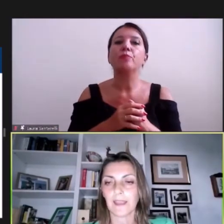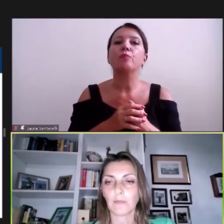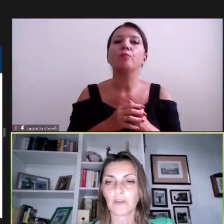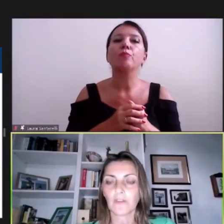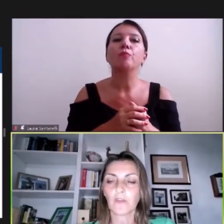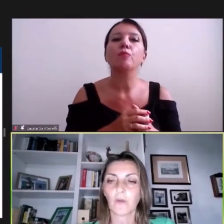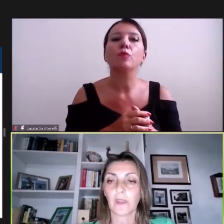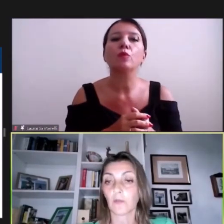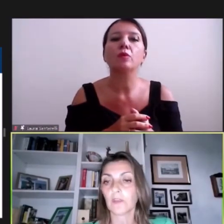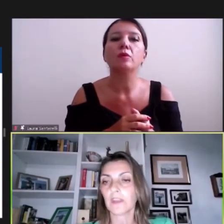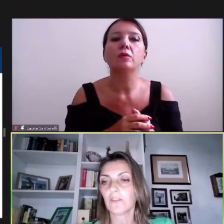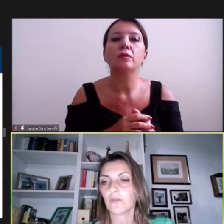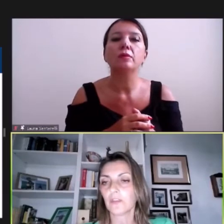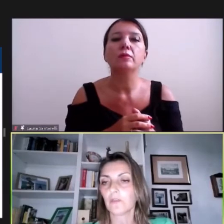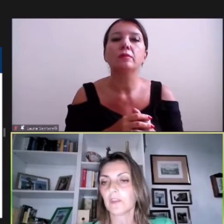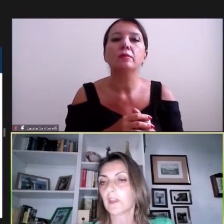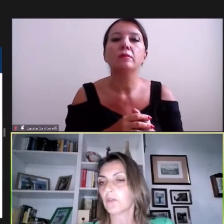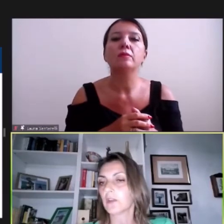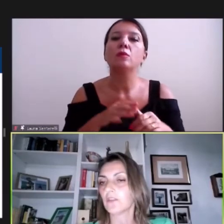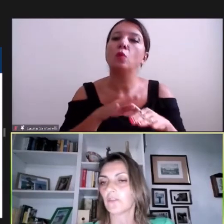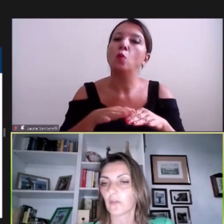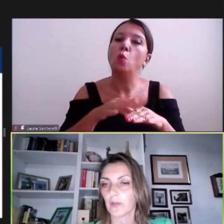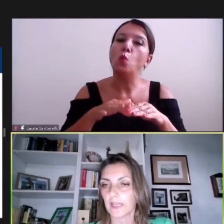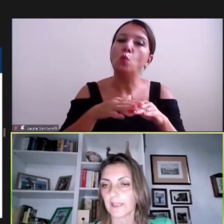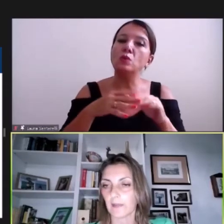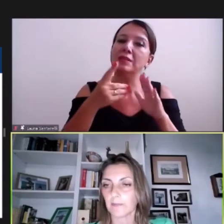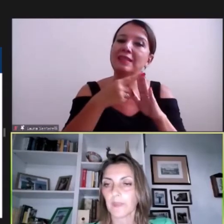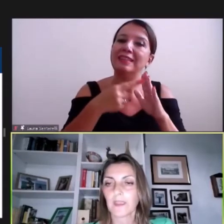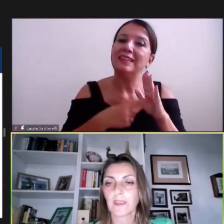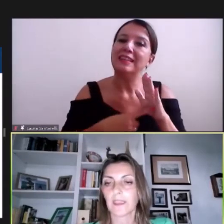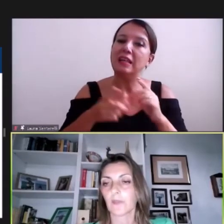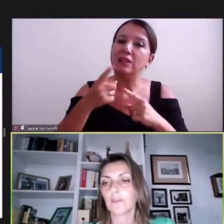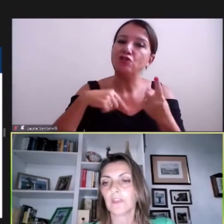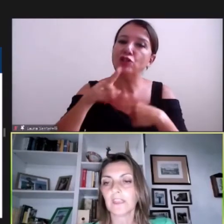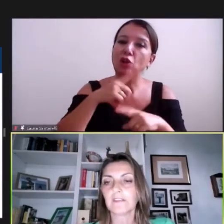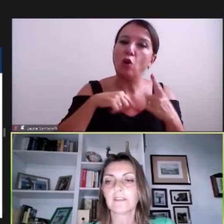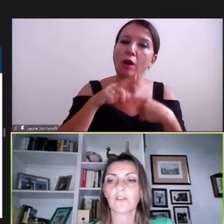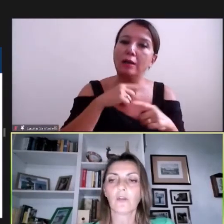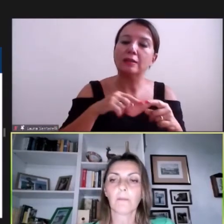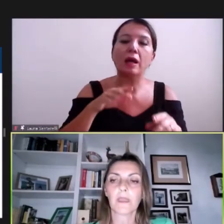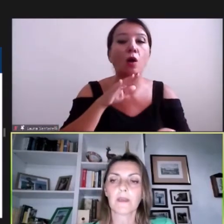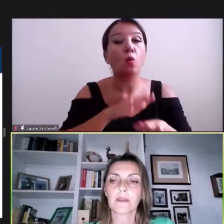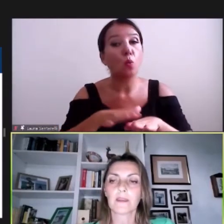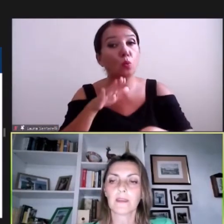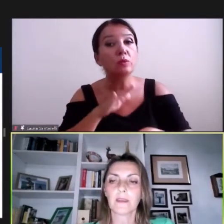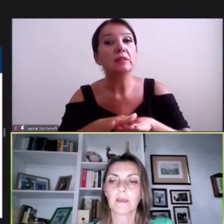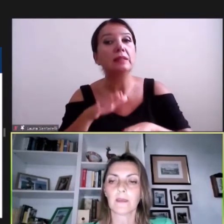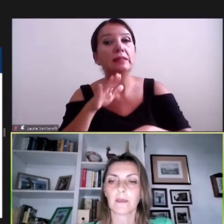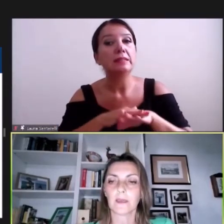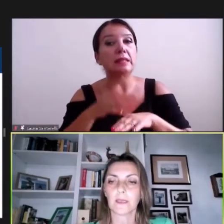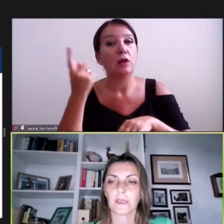la elaborazione e utilizzo di un indicatore di circolarità che utilizzano